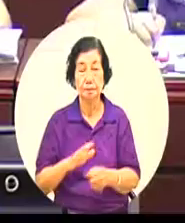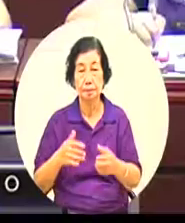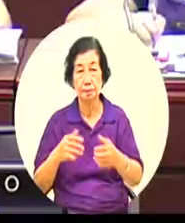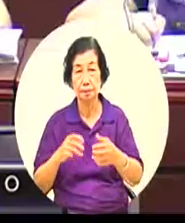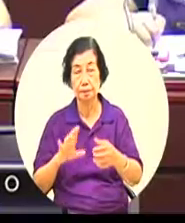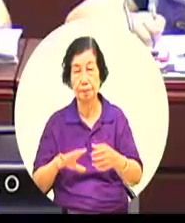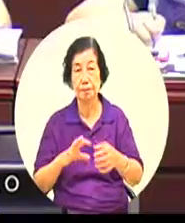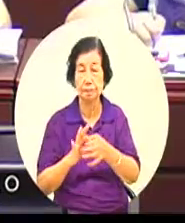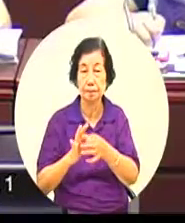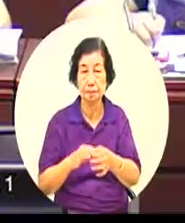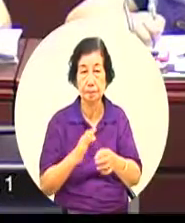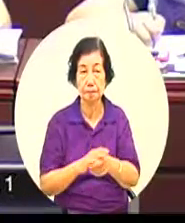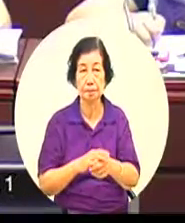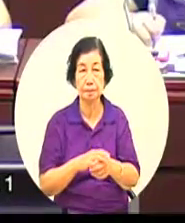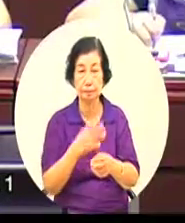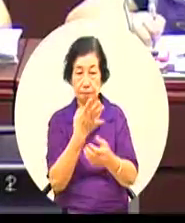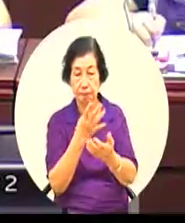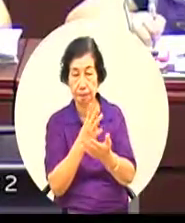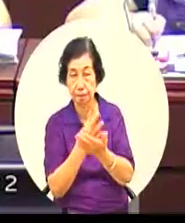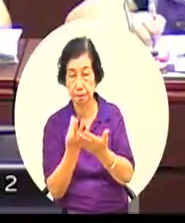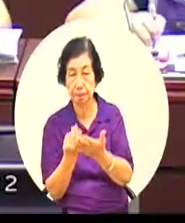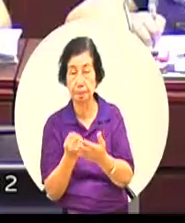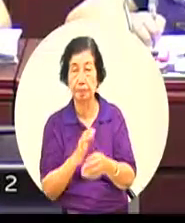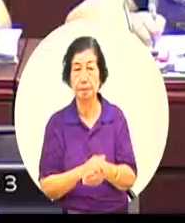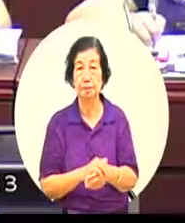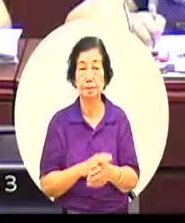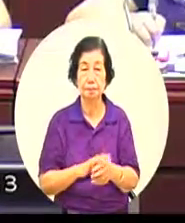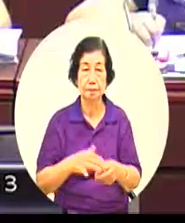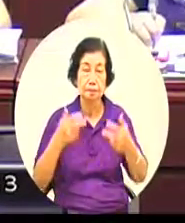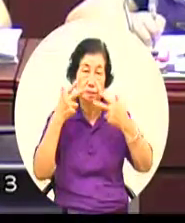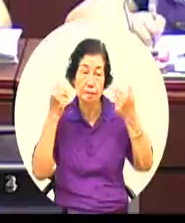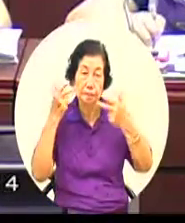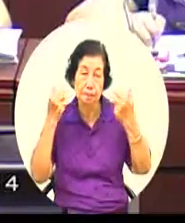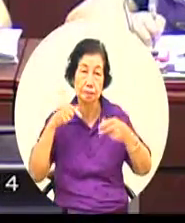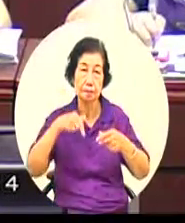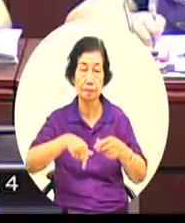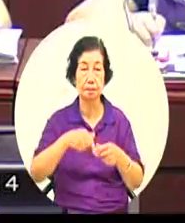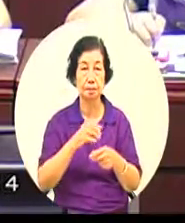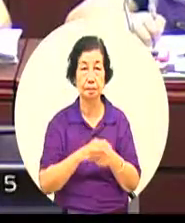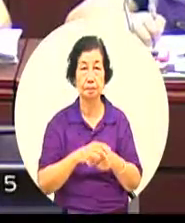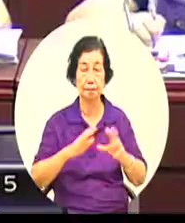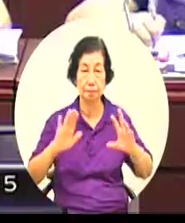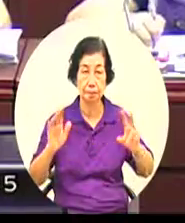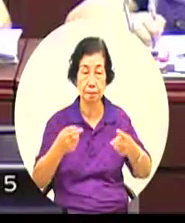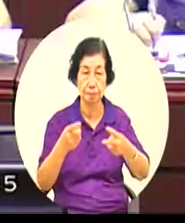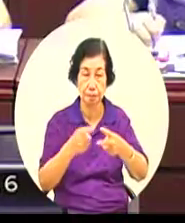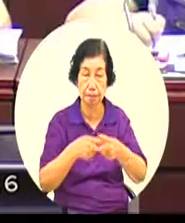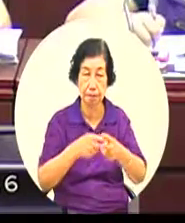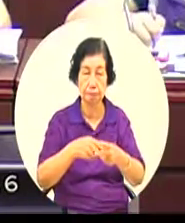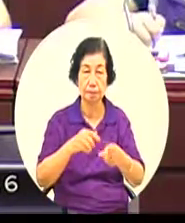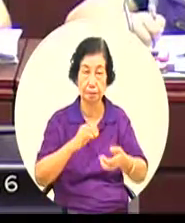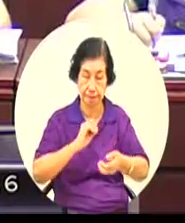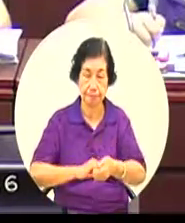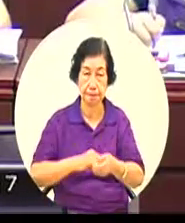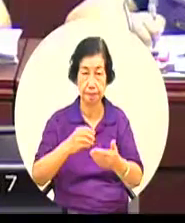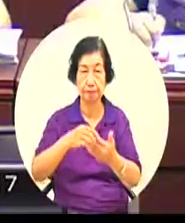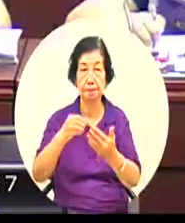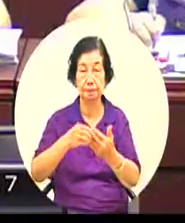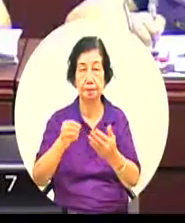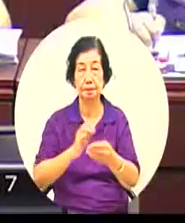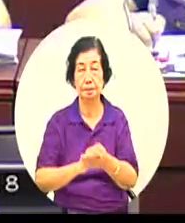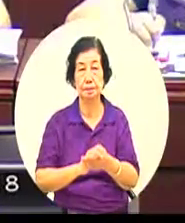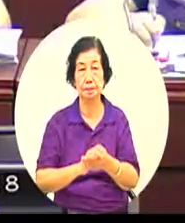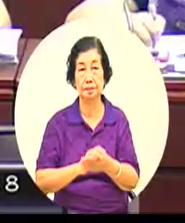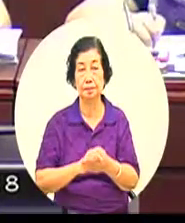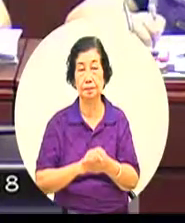其实我们目前哦，原住民是母语来讲国小必选。那我们有153个国小开了原住民